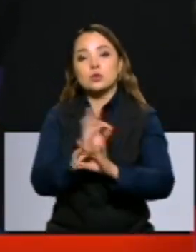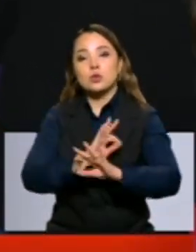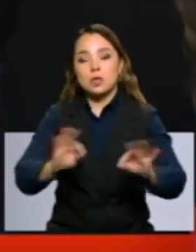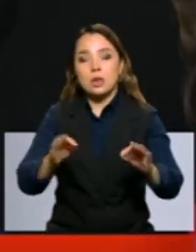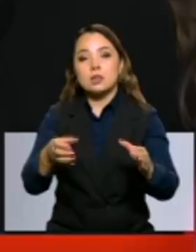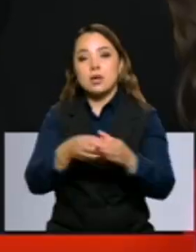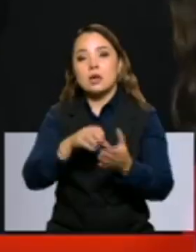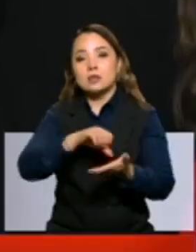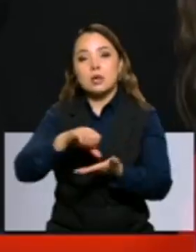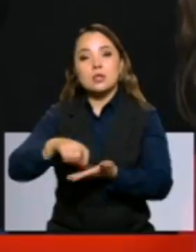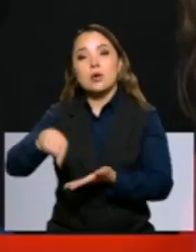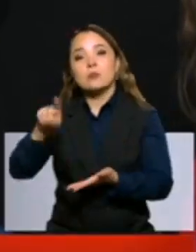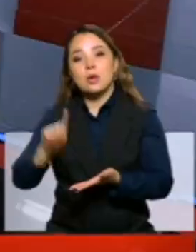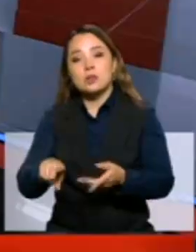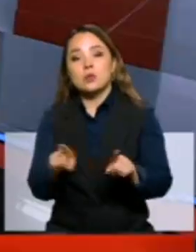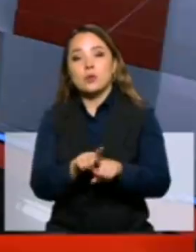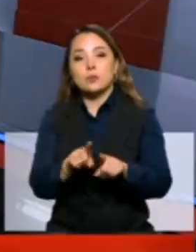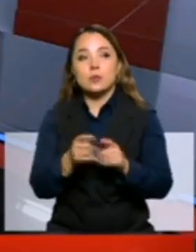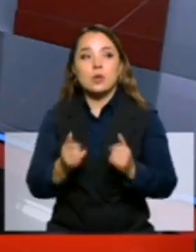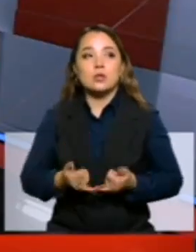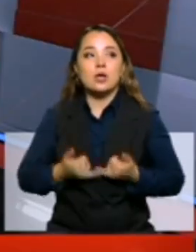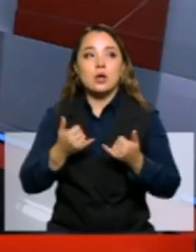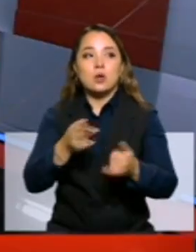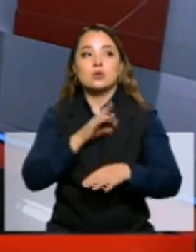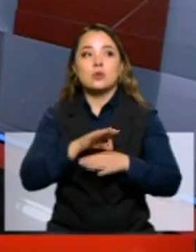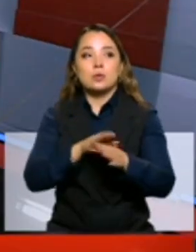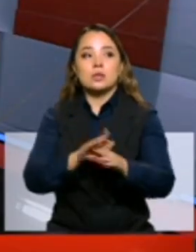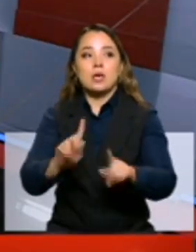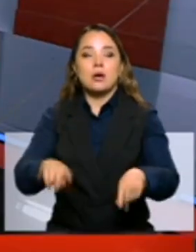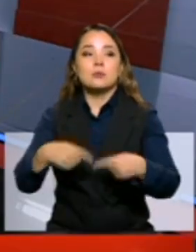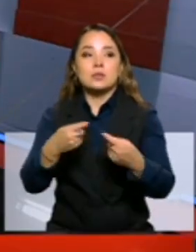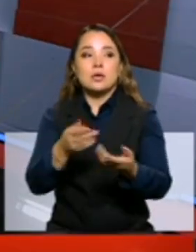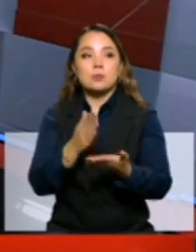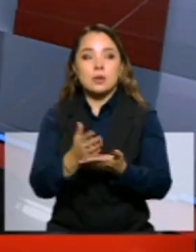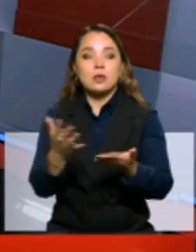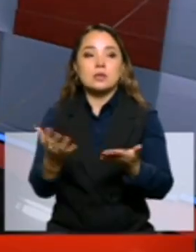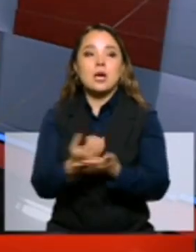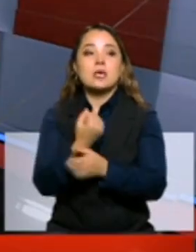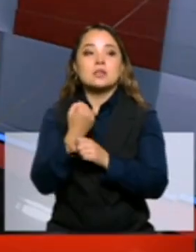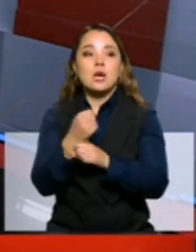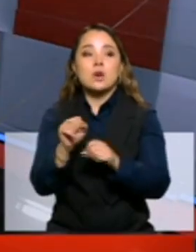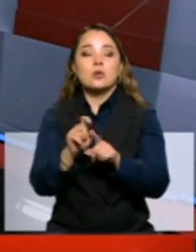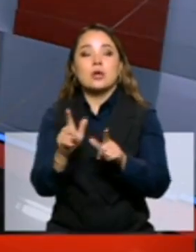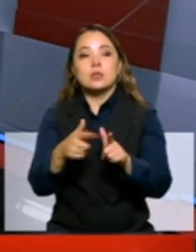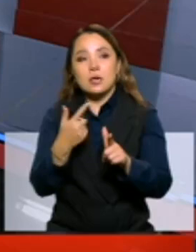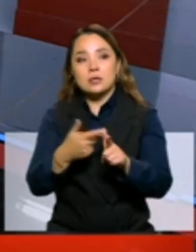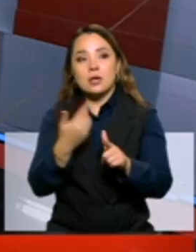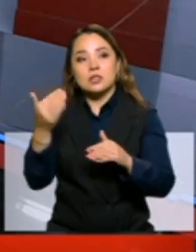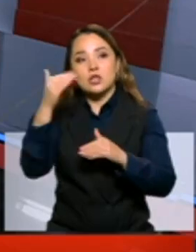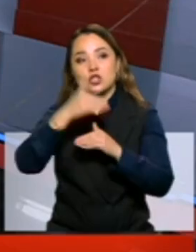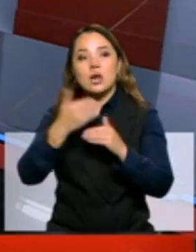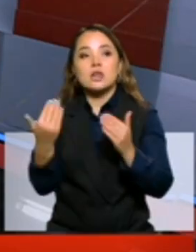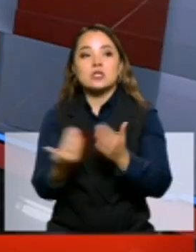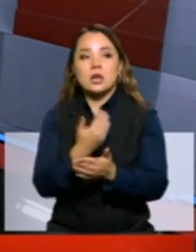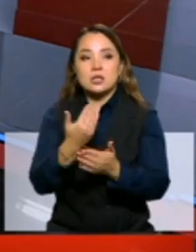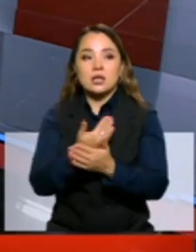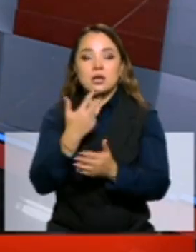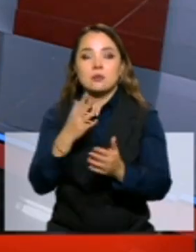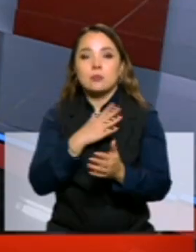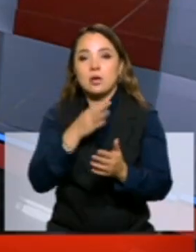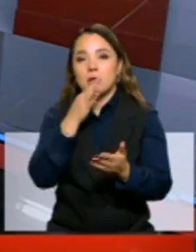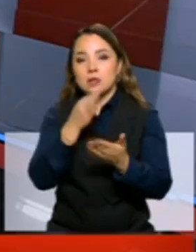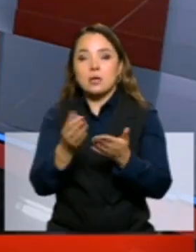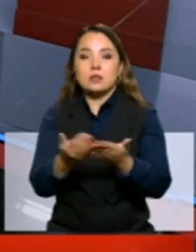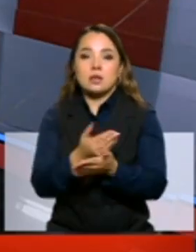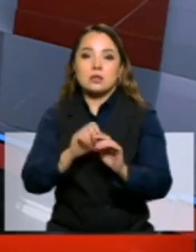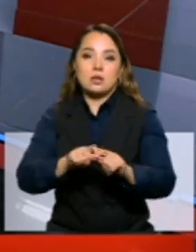сынды номинацияларға жұмыстарын тапсырған. Жеңімпаздардың есімін кешкі жаңалықтарда 8-де